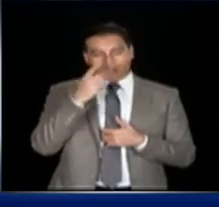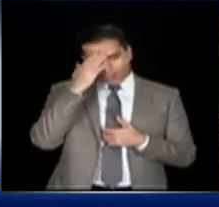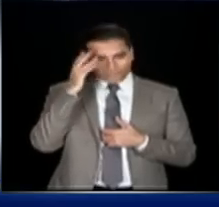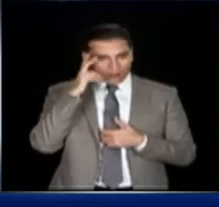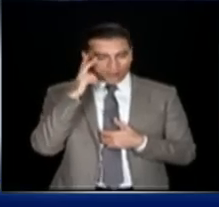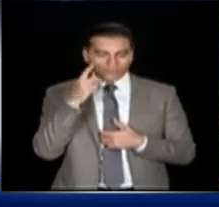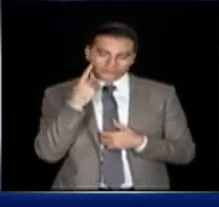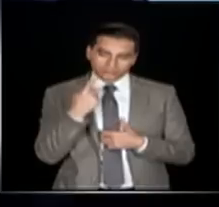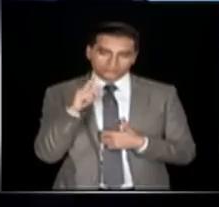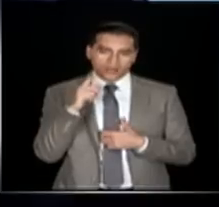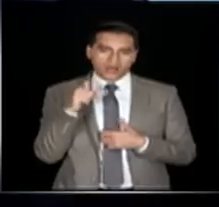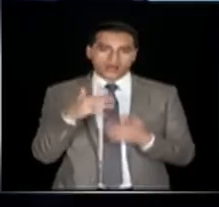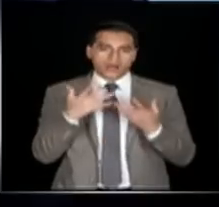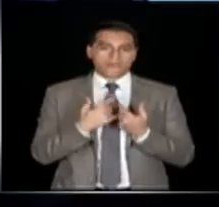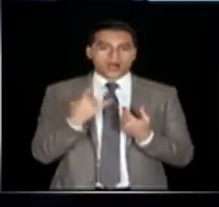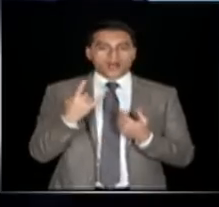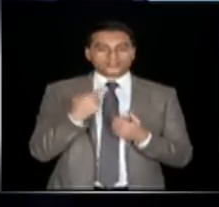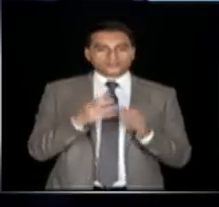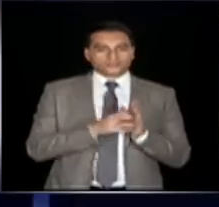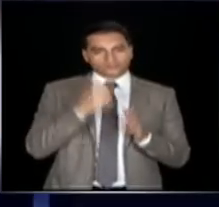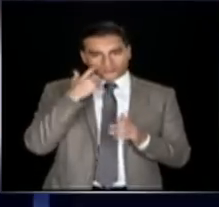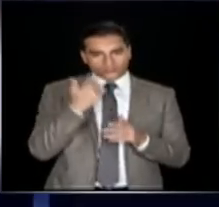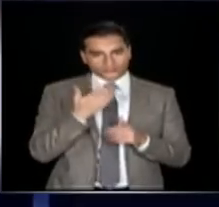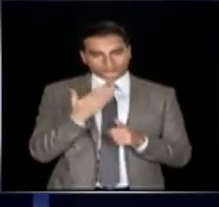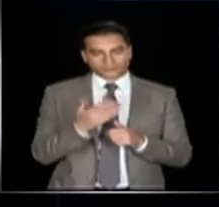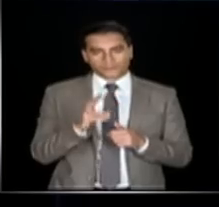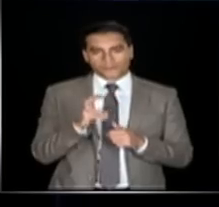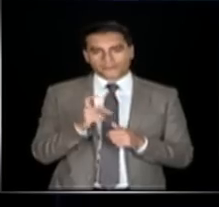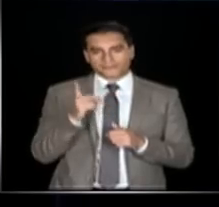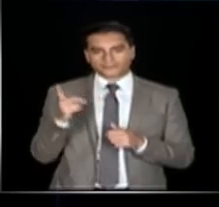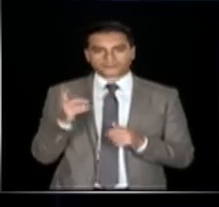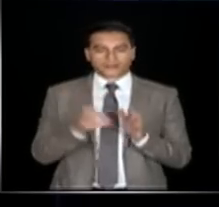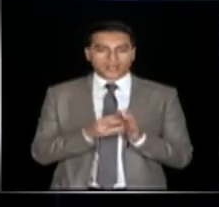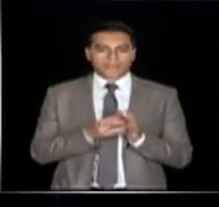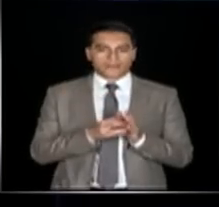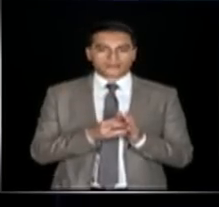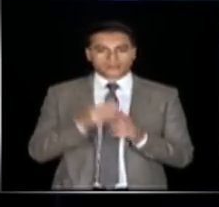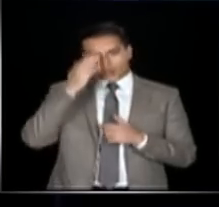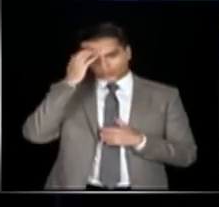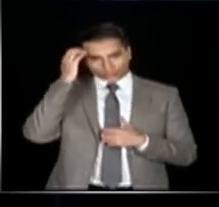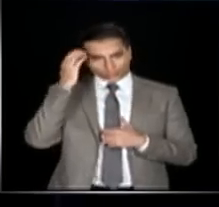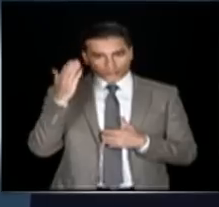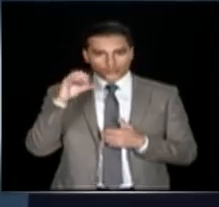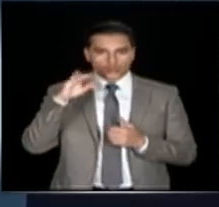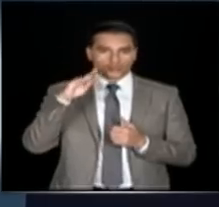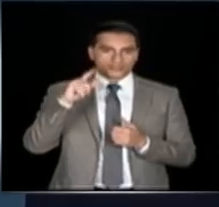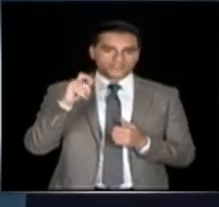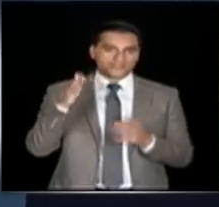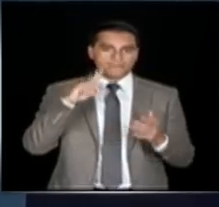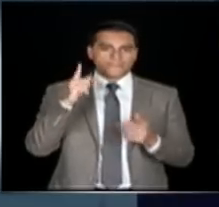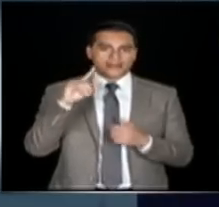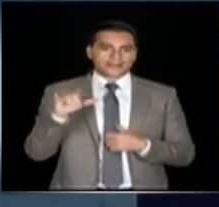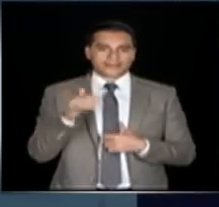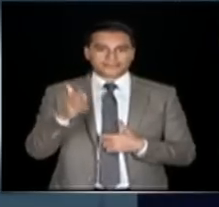النتيجة اتغيرت، 10 جامعة عين شمس، 70 جامعة أسيوط. يوسف والبدري،